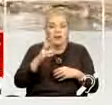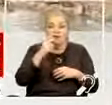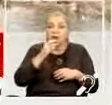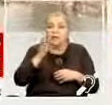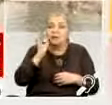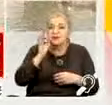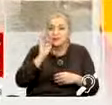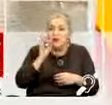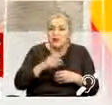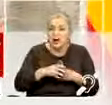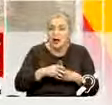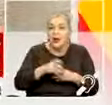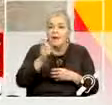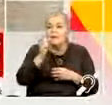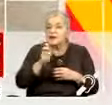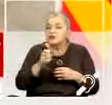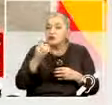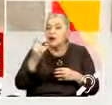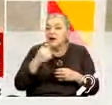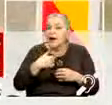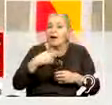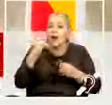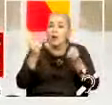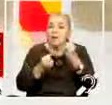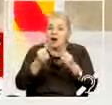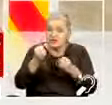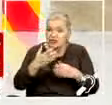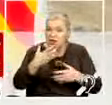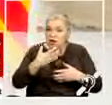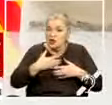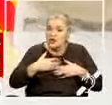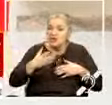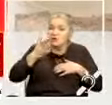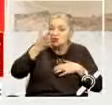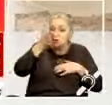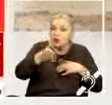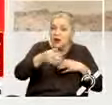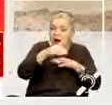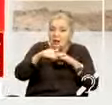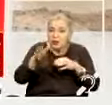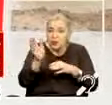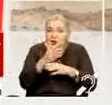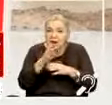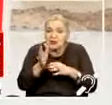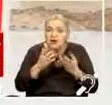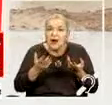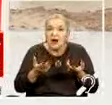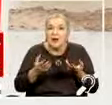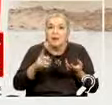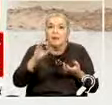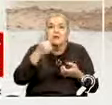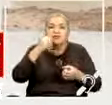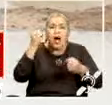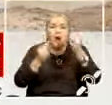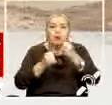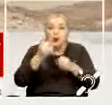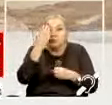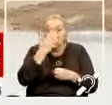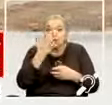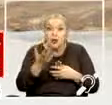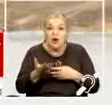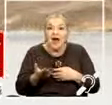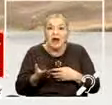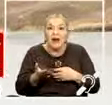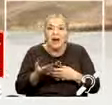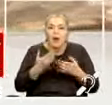de locuitorii care au mașini și vor să meargă spre drumul național, dar și despre autobuzele școlare, pentru că